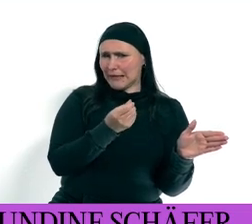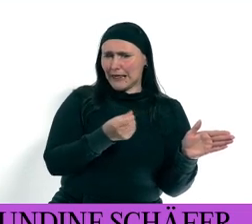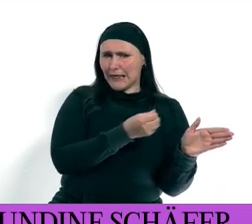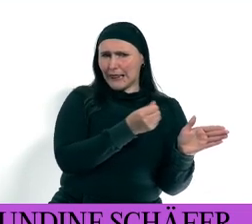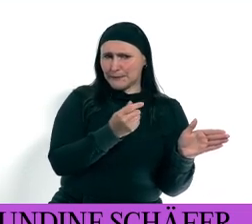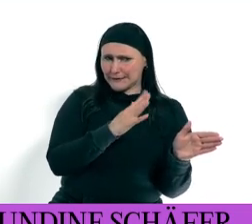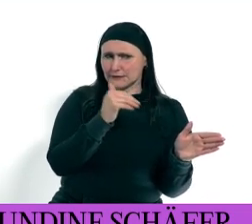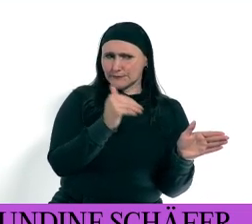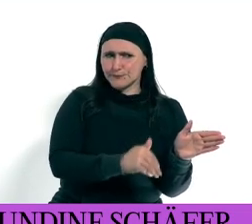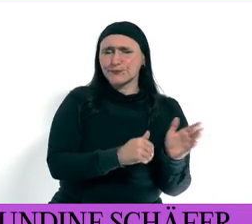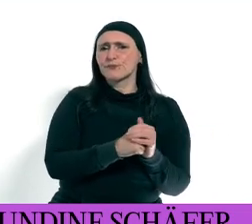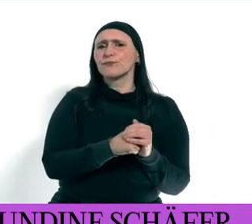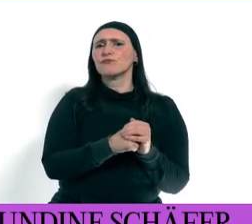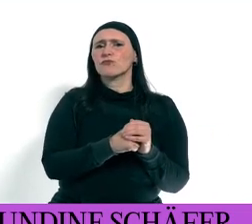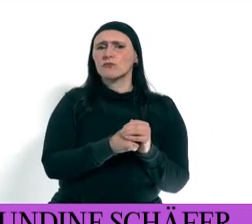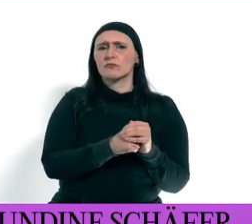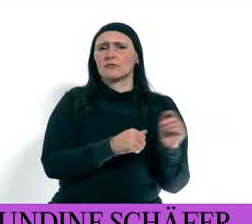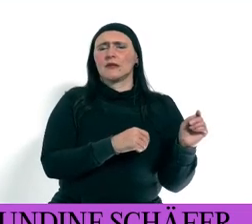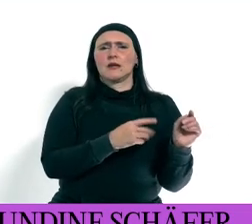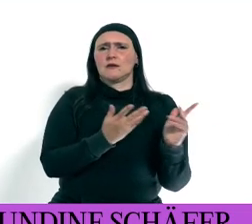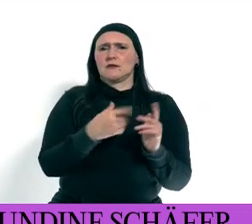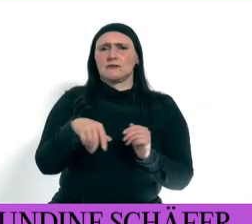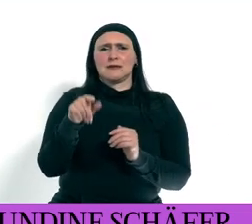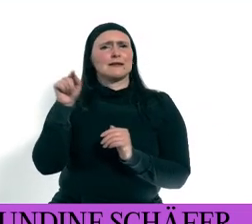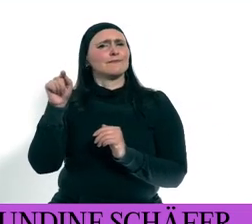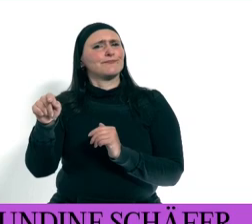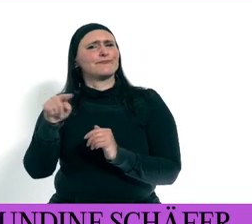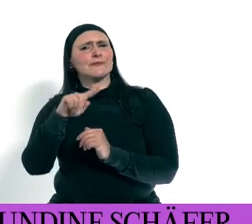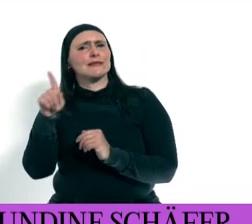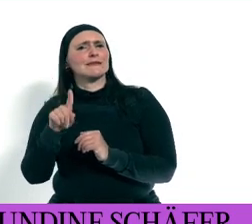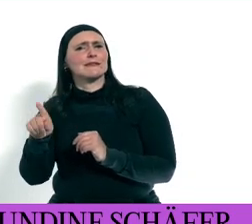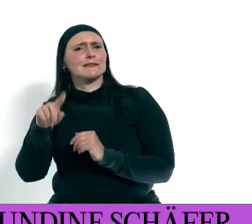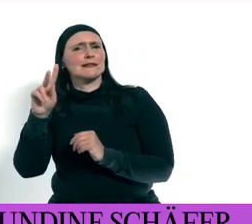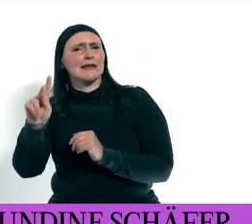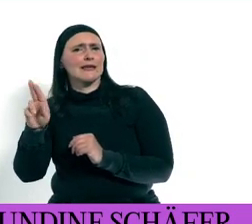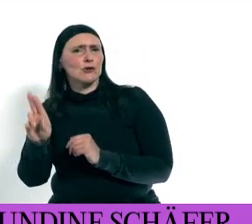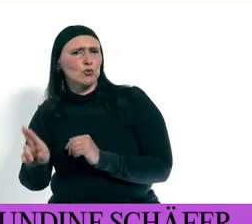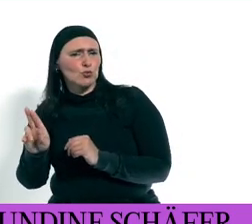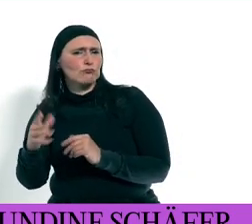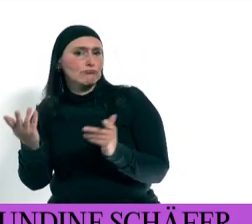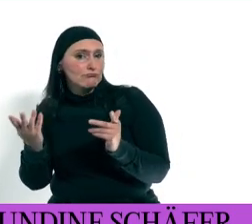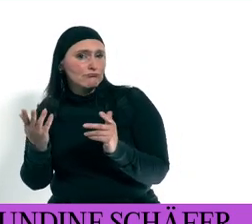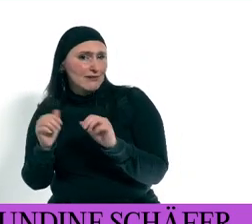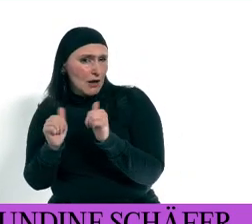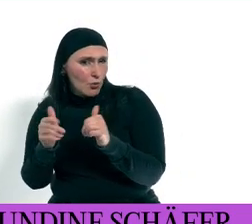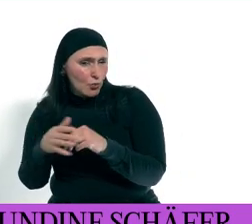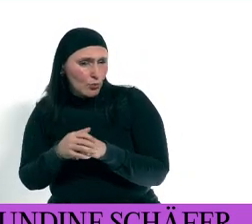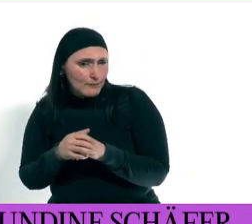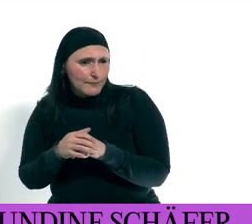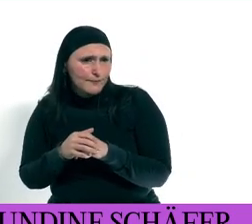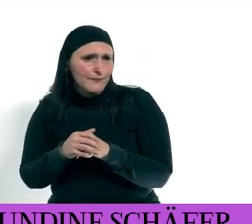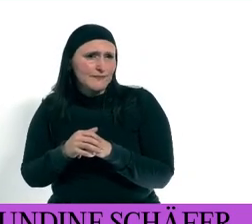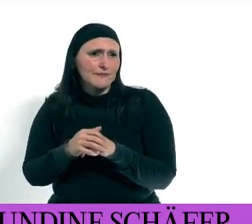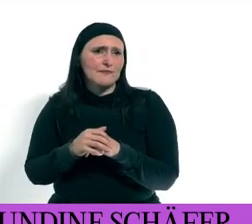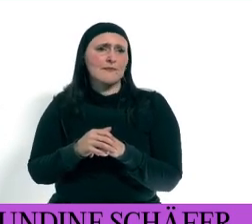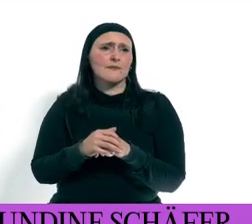whether they resonate with how ZKU was developed. Vielleicht ist das, was wir gerade gehört haben von Britto und den Anfängen, etwas, was auch Resonanz findet